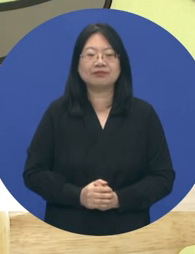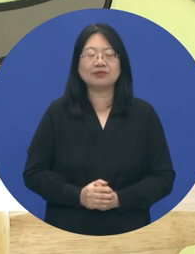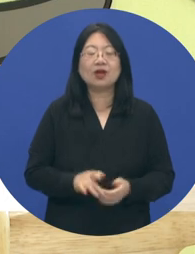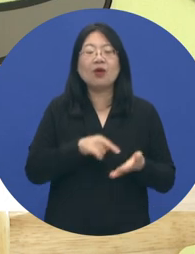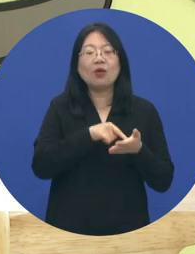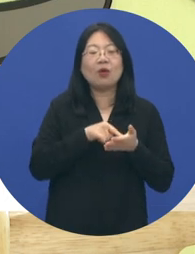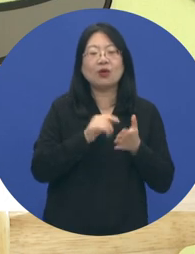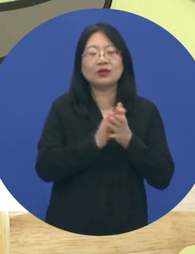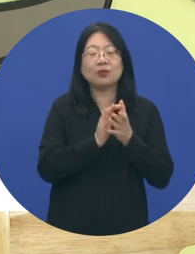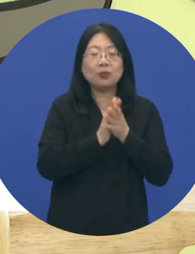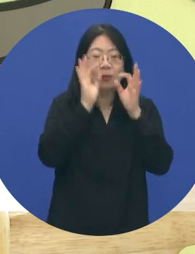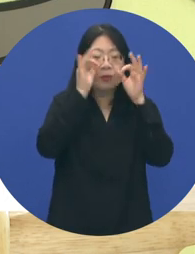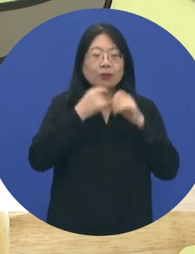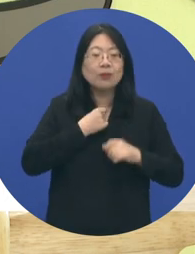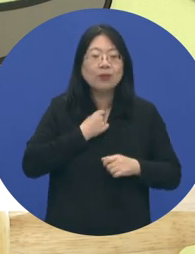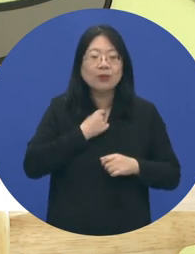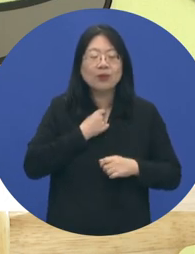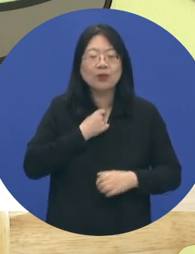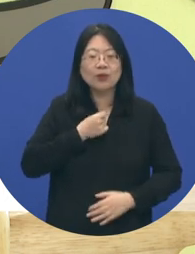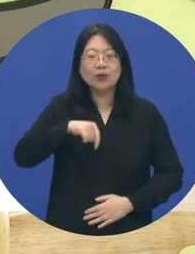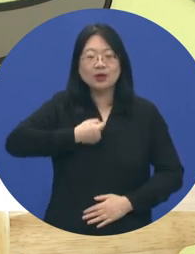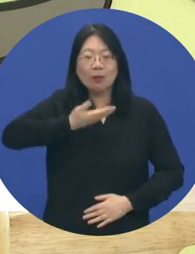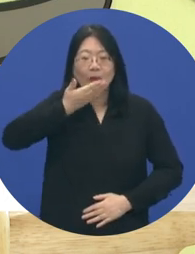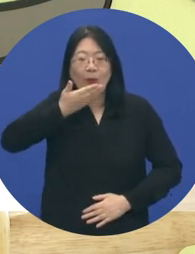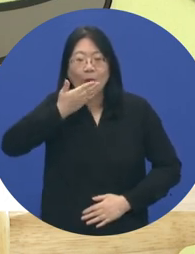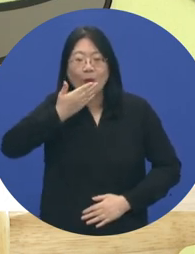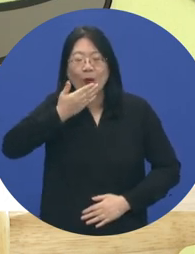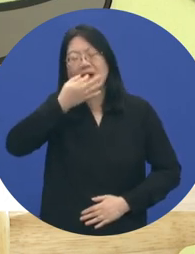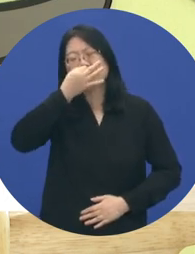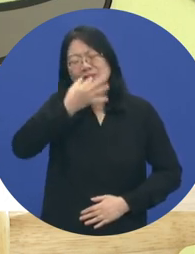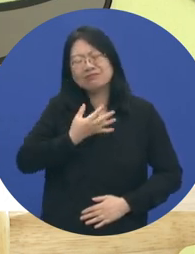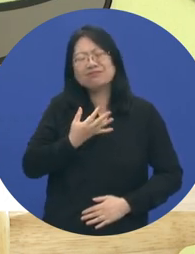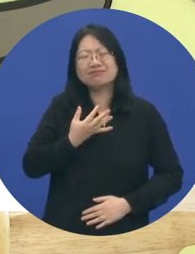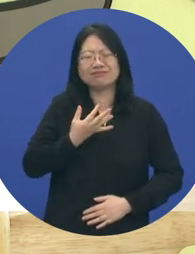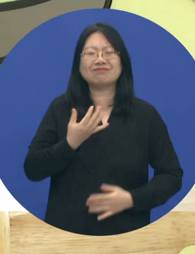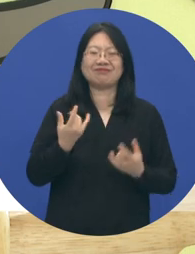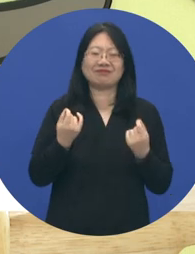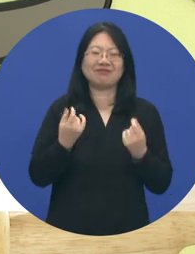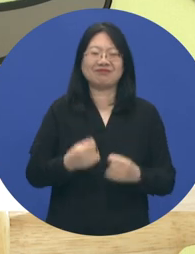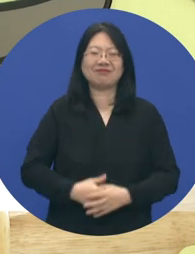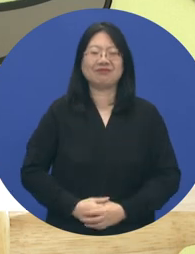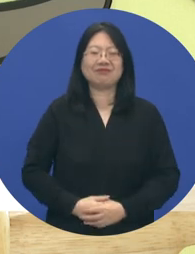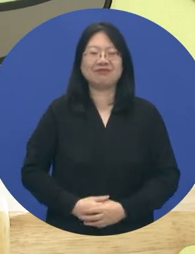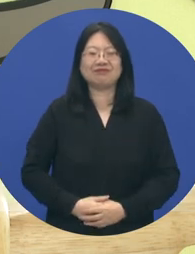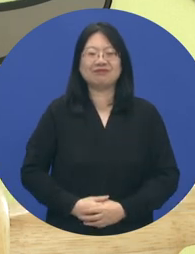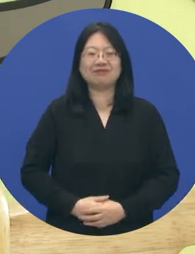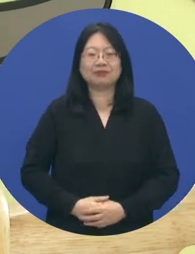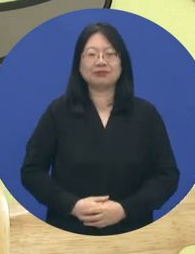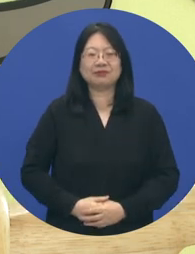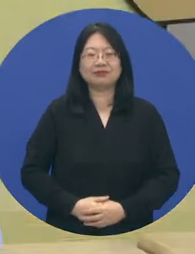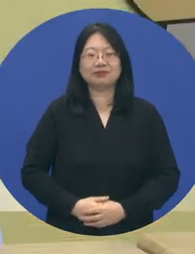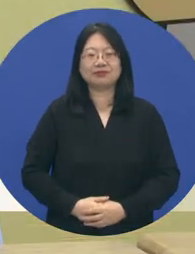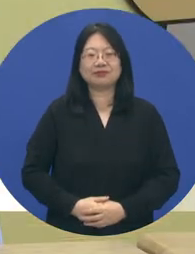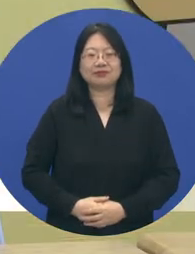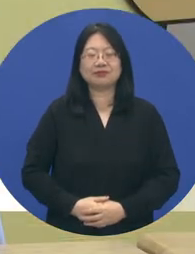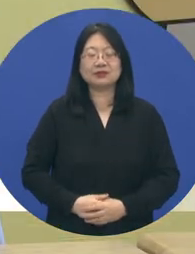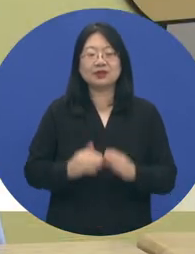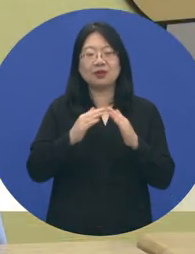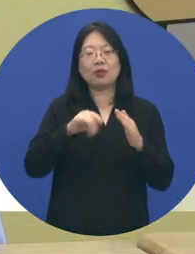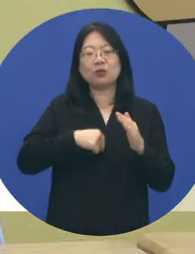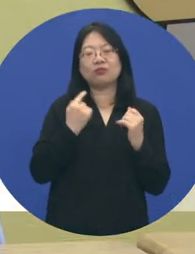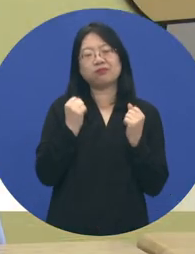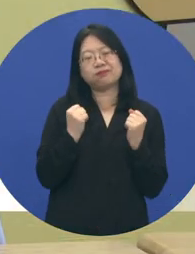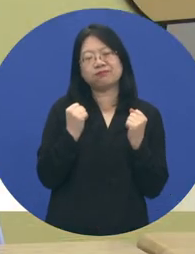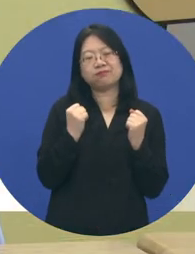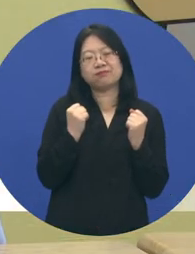외롭고 친구들 보고 싶고 밥 혼자 지어먹고 힘들었을 것 같아요.